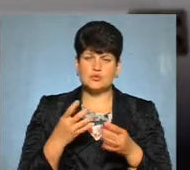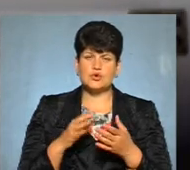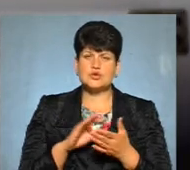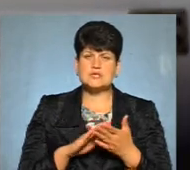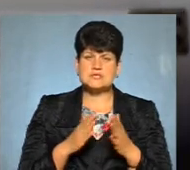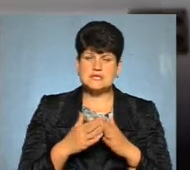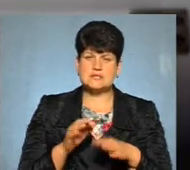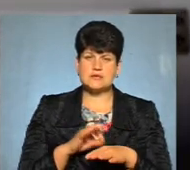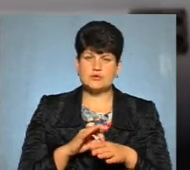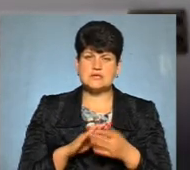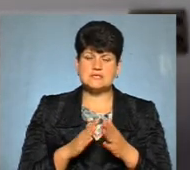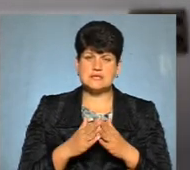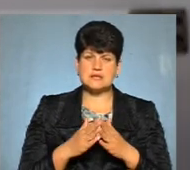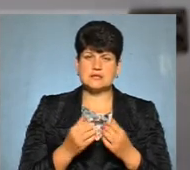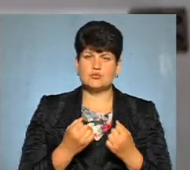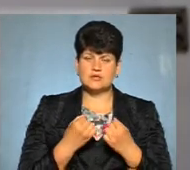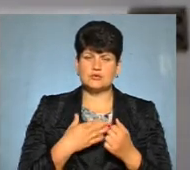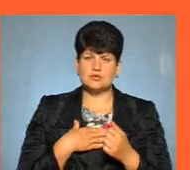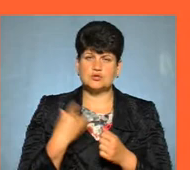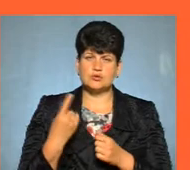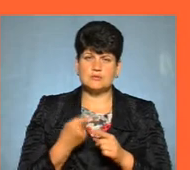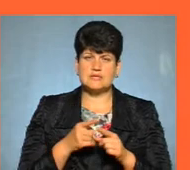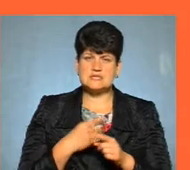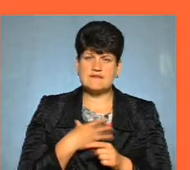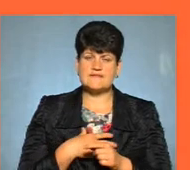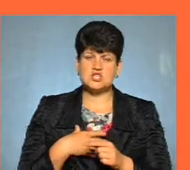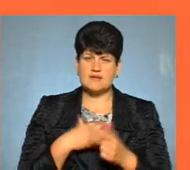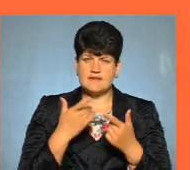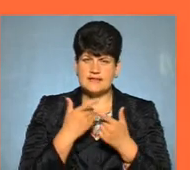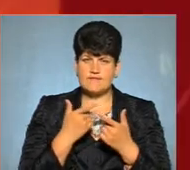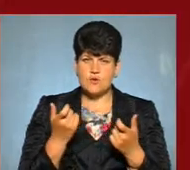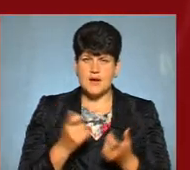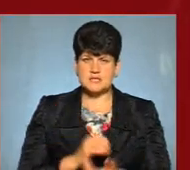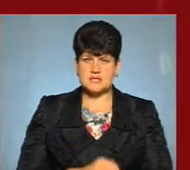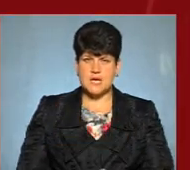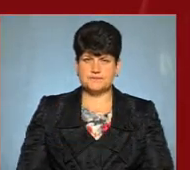стан імунітету нашого населення області, це дуже важлива інформація.